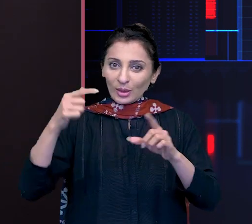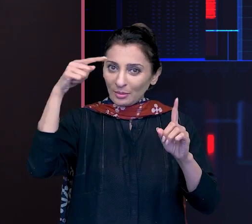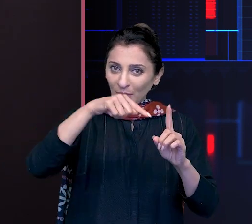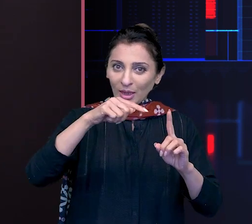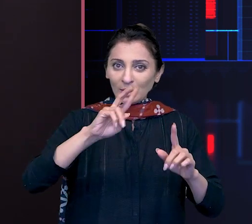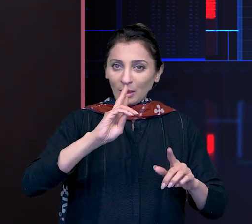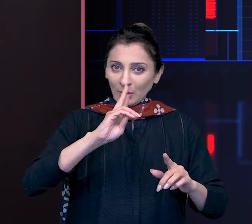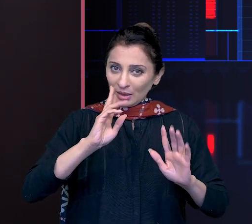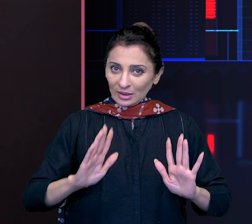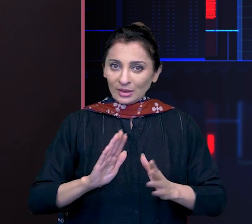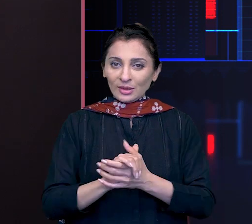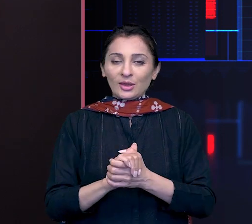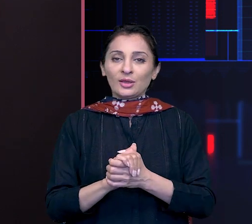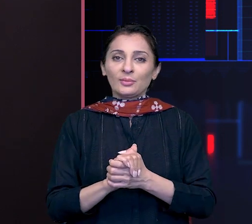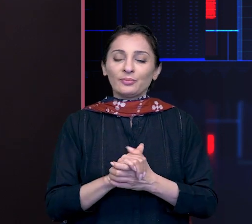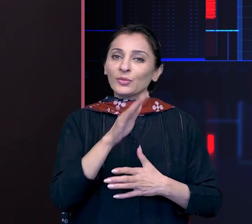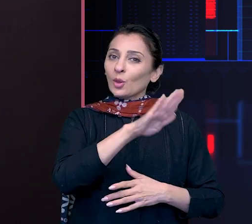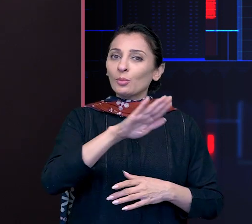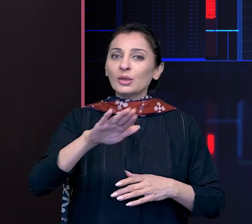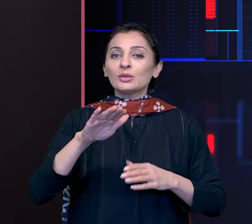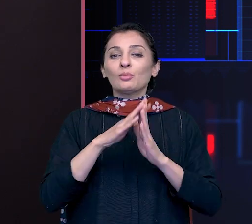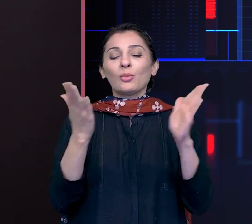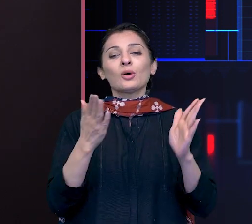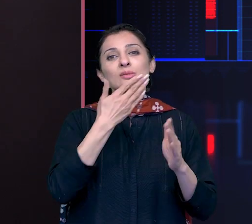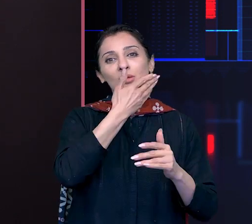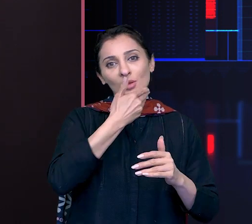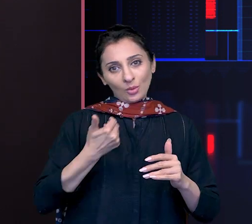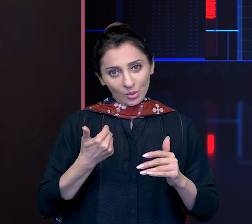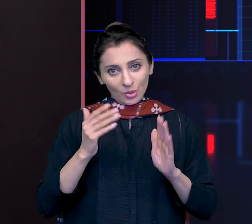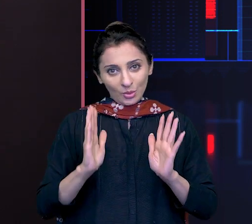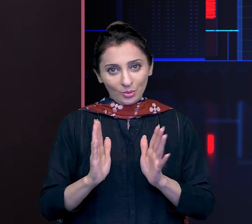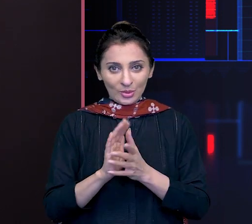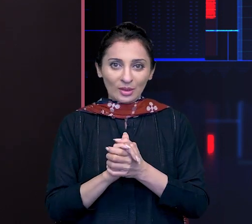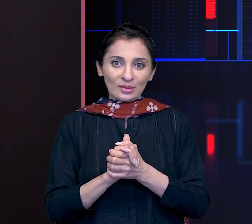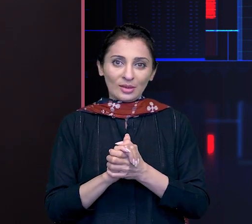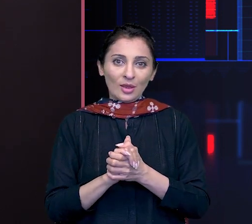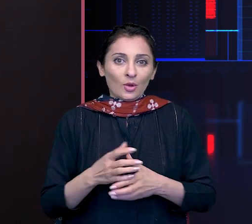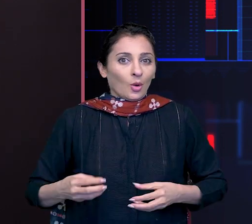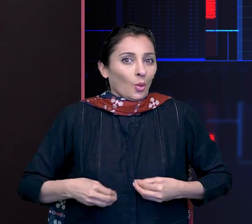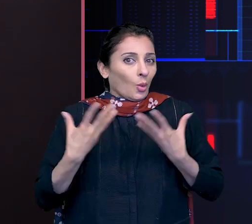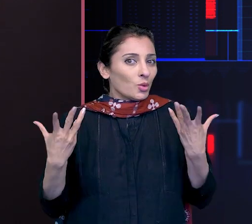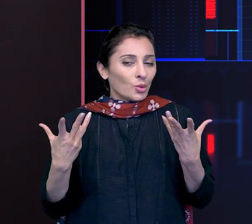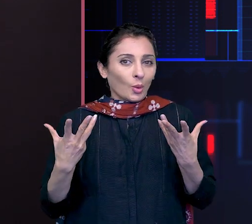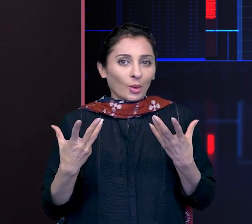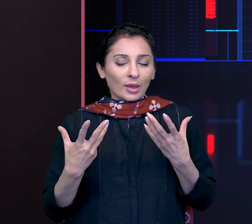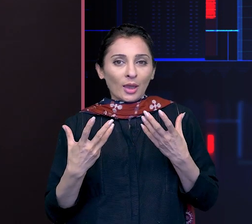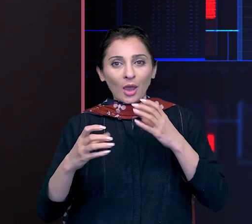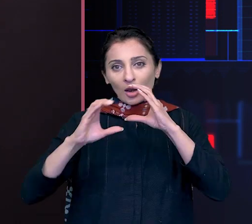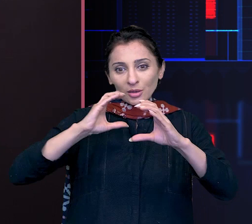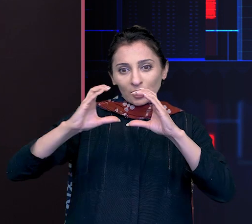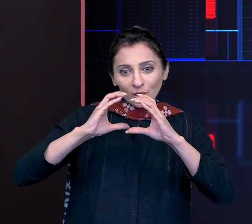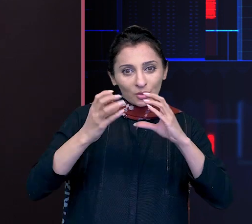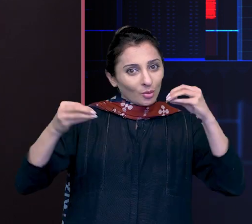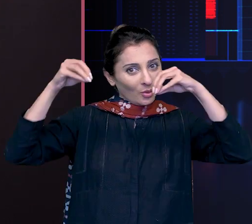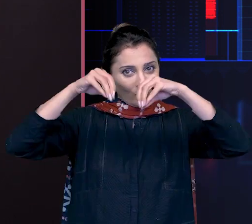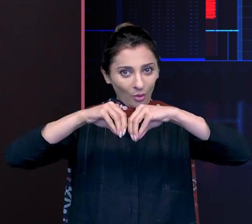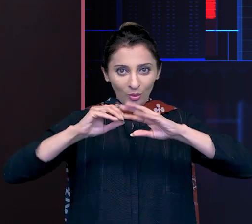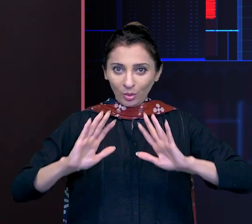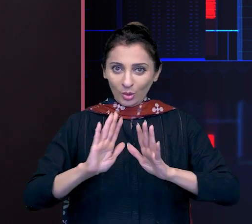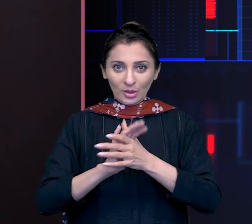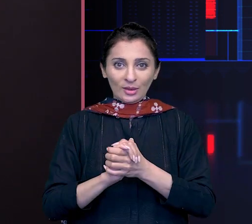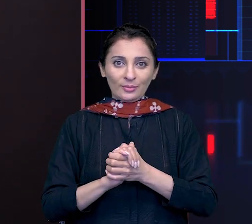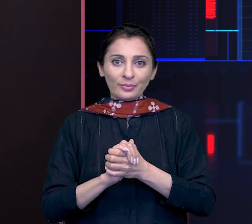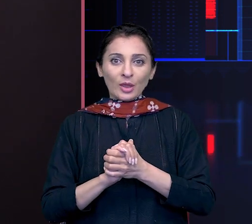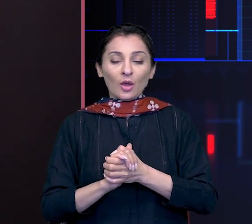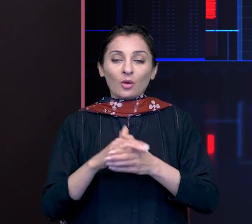بارے میں بات کی جاتی ہے تو وہ ایک بڑے بہت زیادہ پیشنیٹ ہو کے اس میں ڈسکشن میں انوالو ہوتے